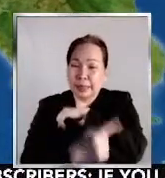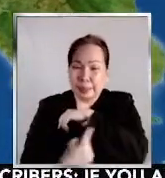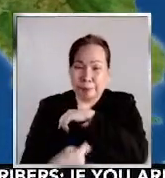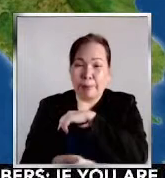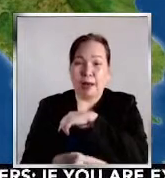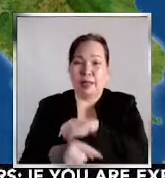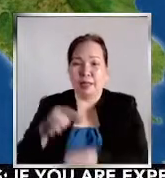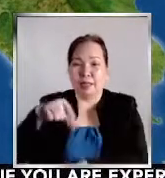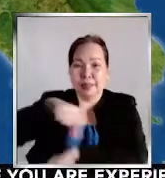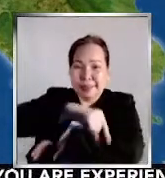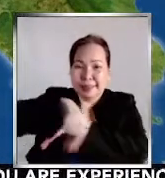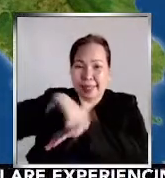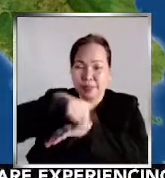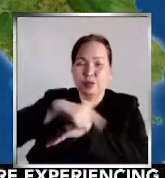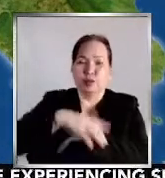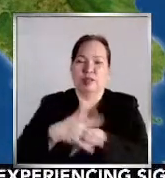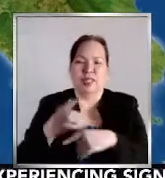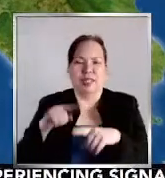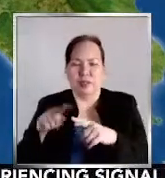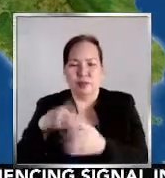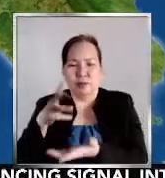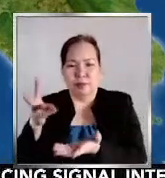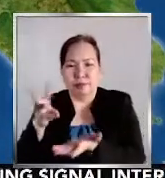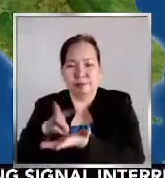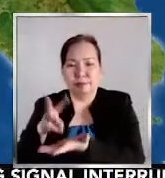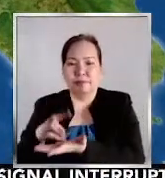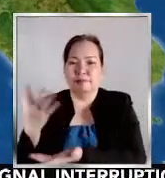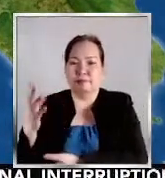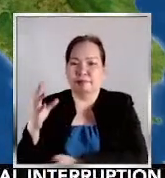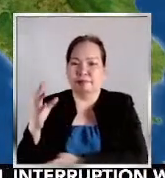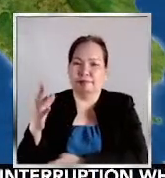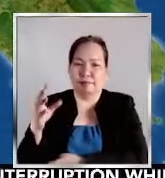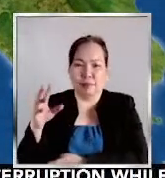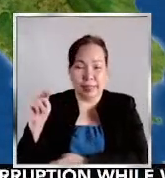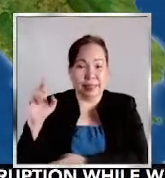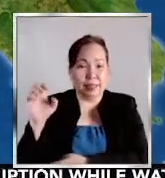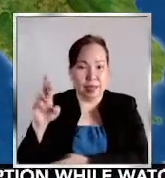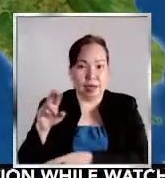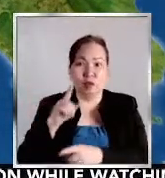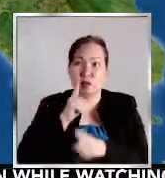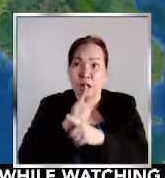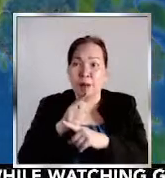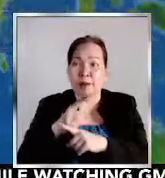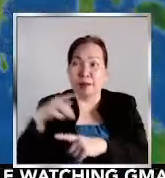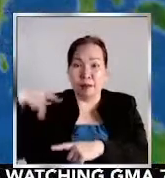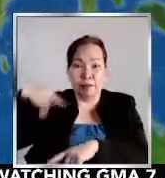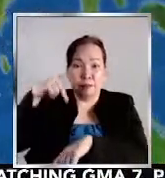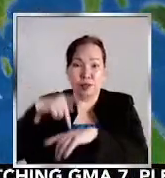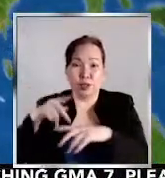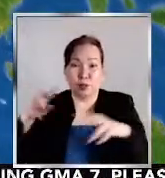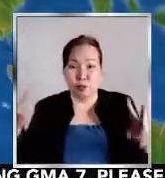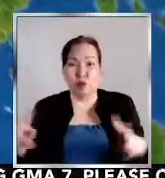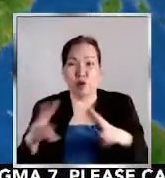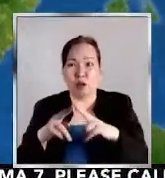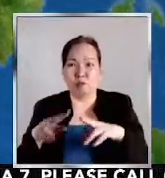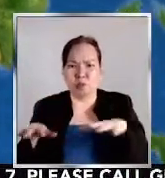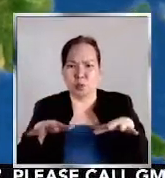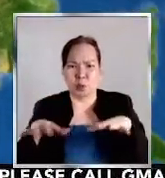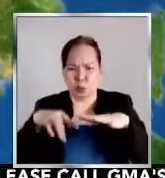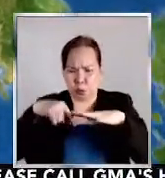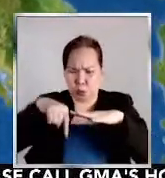Manila. Ayon sa FIVOLTS, malalim ang lindol kaya hindi ito naramdaman ng malakas pero asahan pa rin ang posibleng aftershocks.